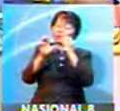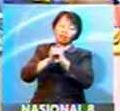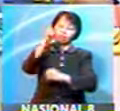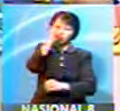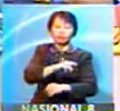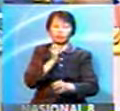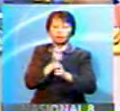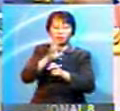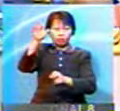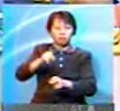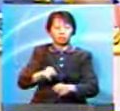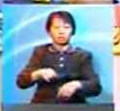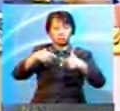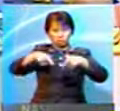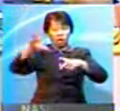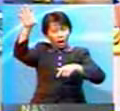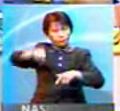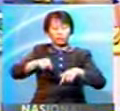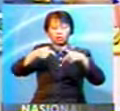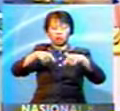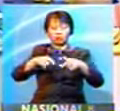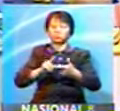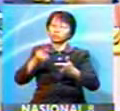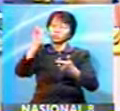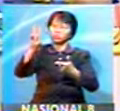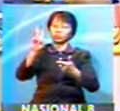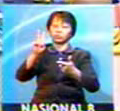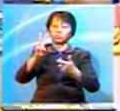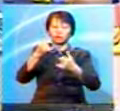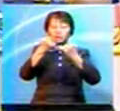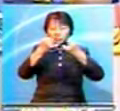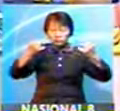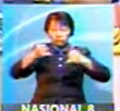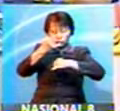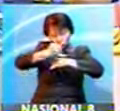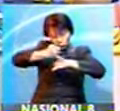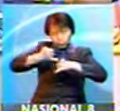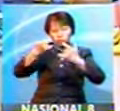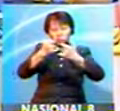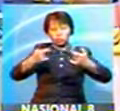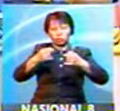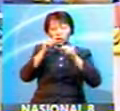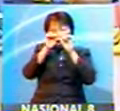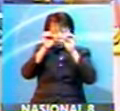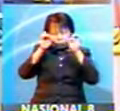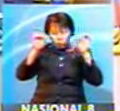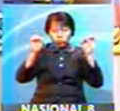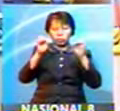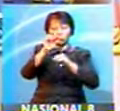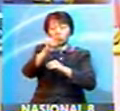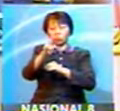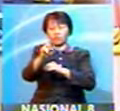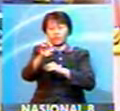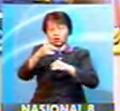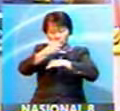itu, cabarannya yang keduanya jenis ukir. Ukiran halus. Ukiran halus ini